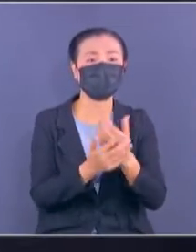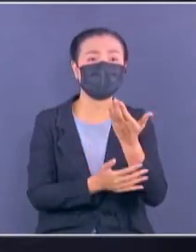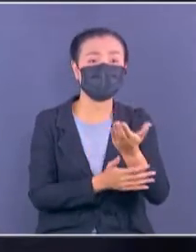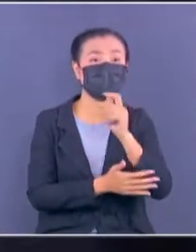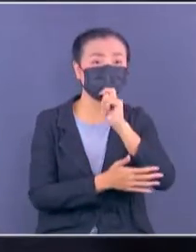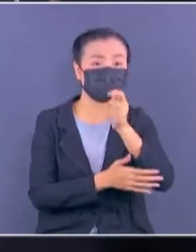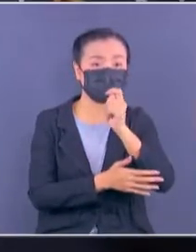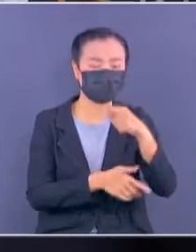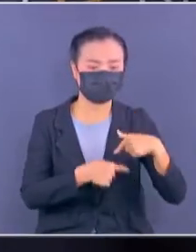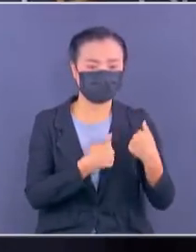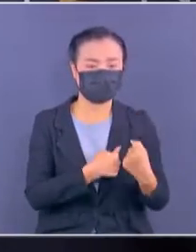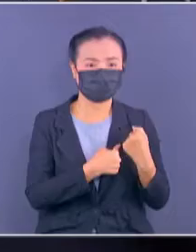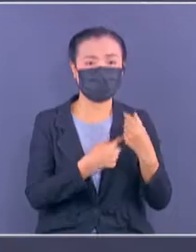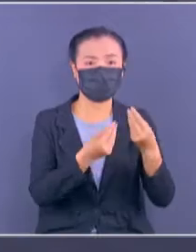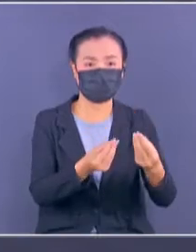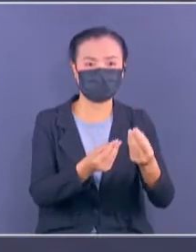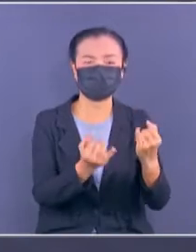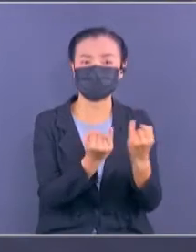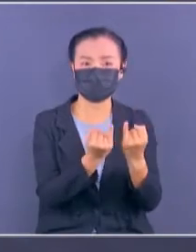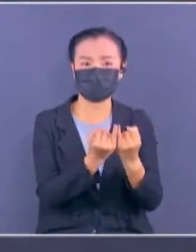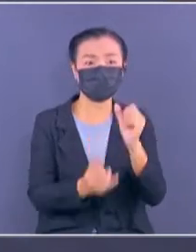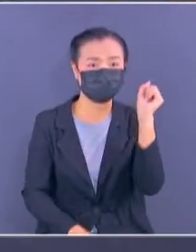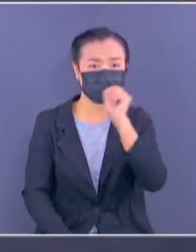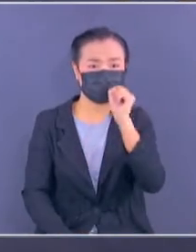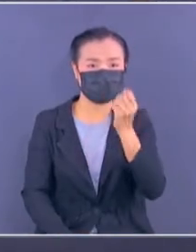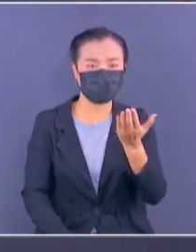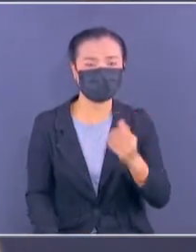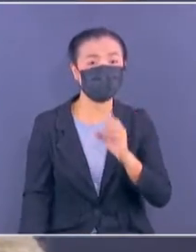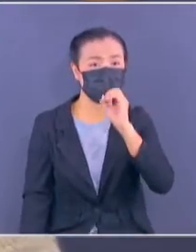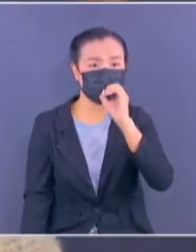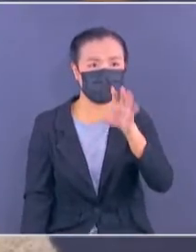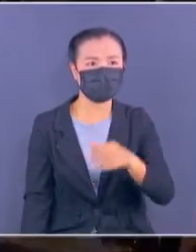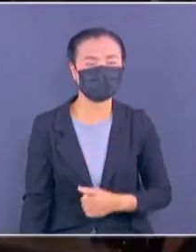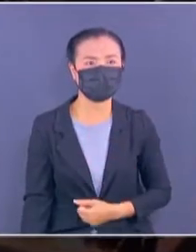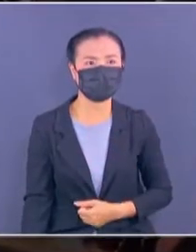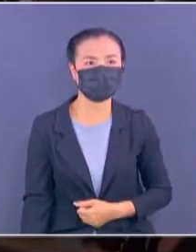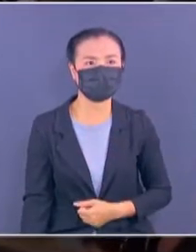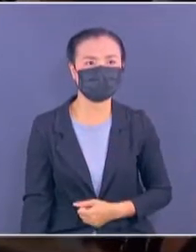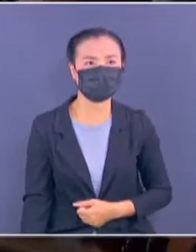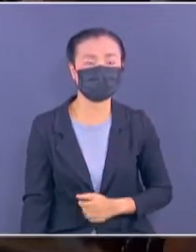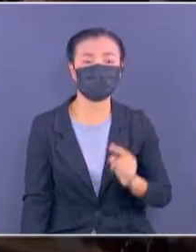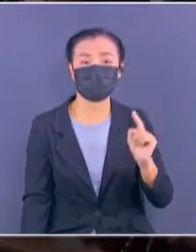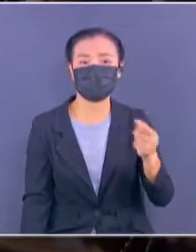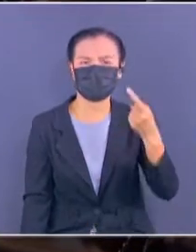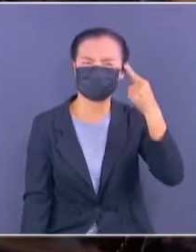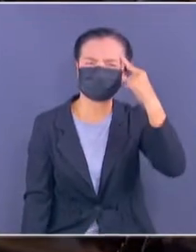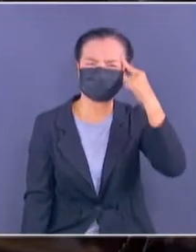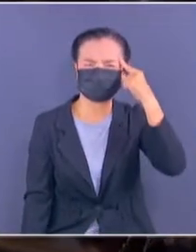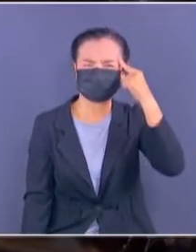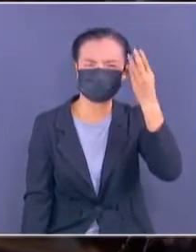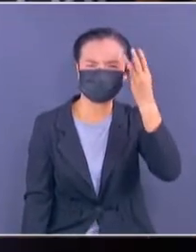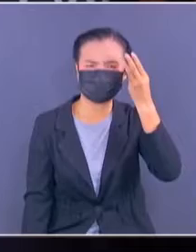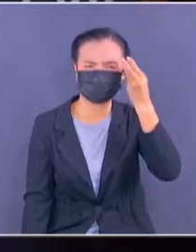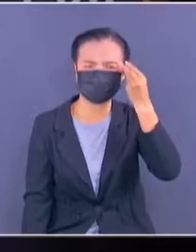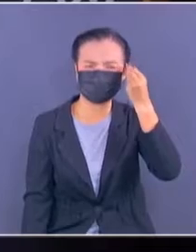ออัปเดตกำลังใจของนักร้องคนสนิทสักหน่อยค่ะซึ่งเจ้าตัวเผยว่าจากตอนแรกโยบอยทีเจมีความกังวลก่อน